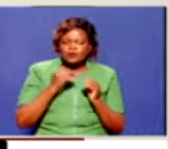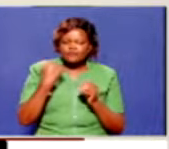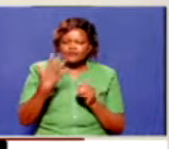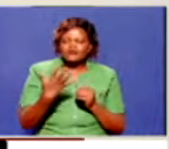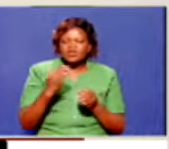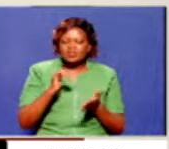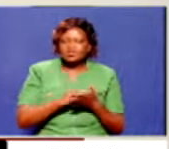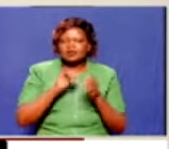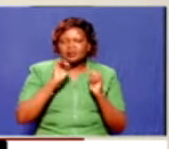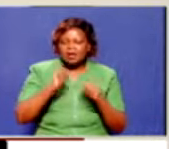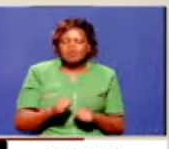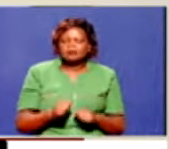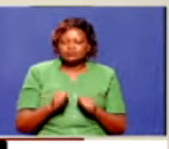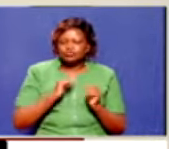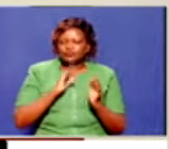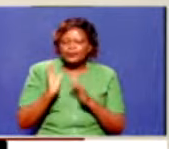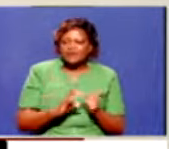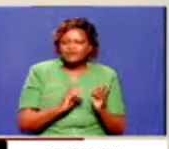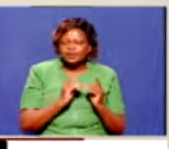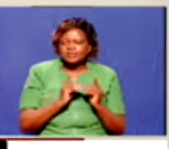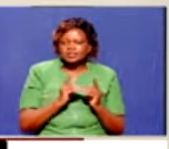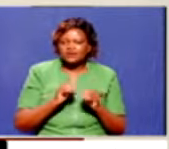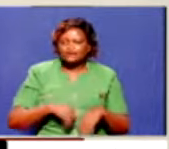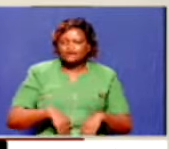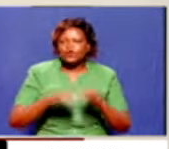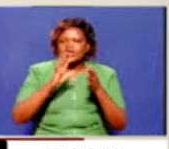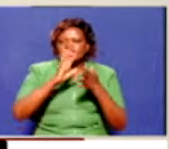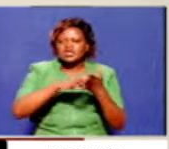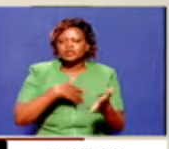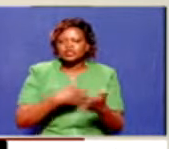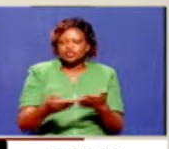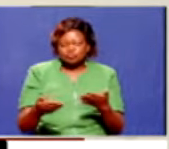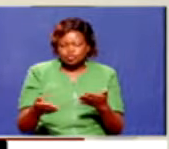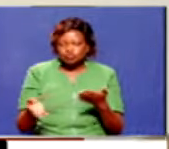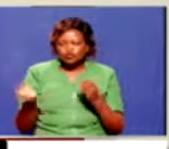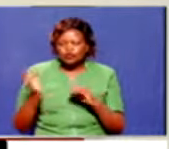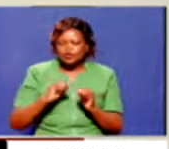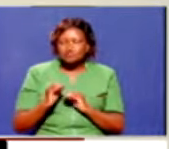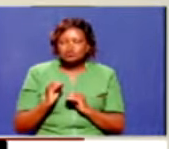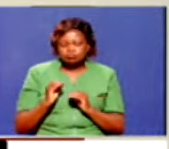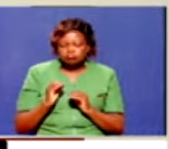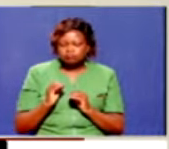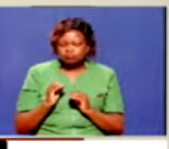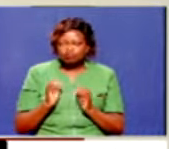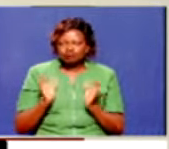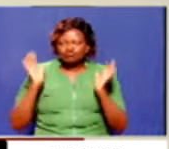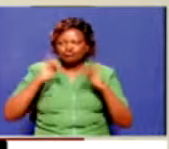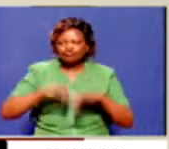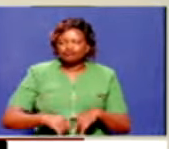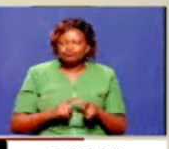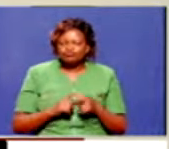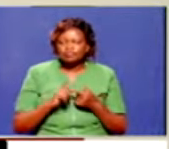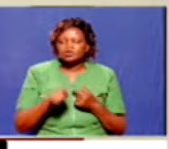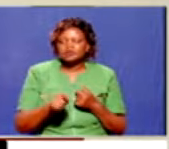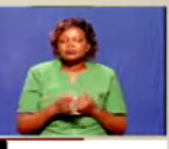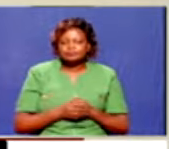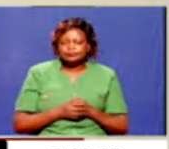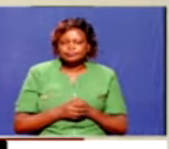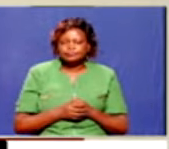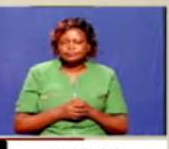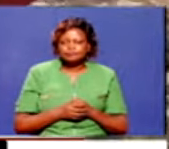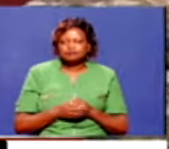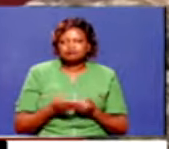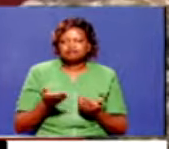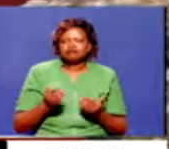to set that date according to the schedule of the electoral congress, and therefore wish to present that for ratification to the